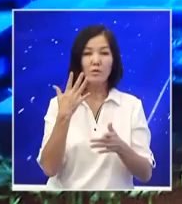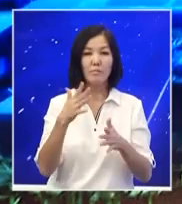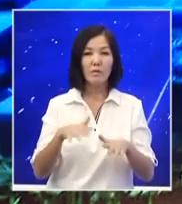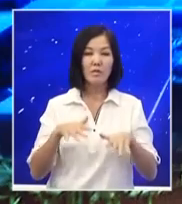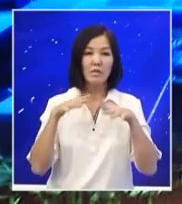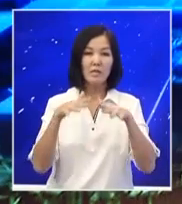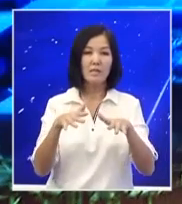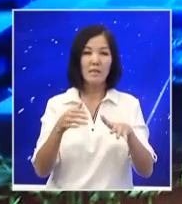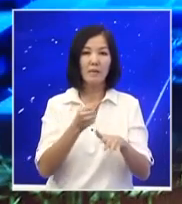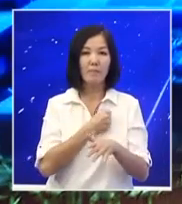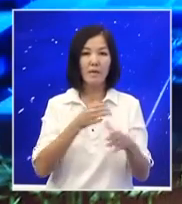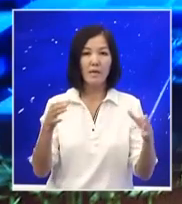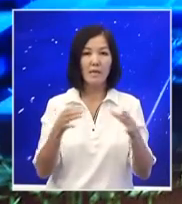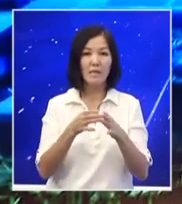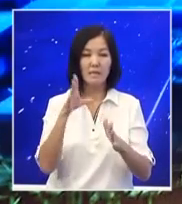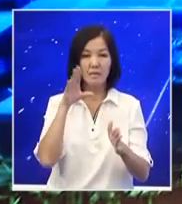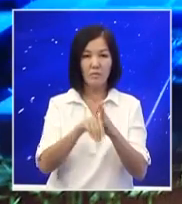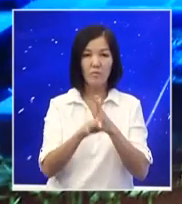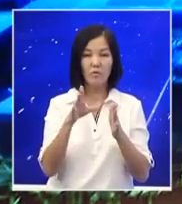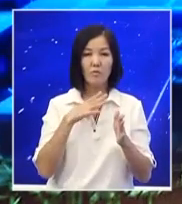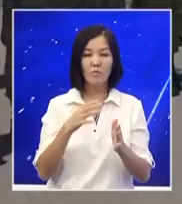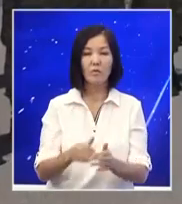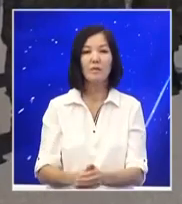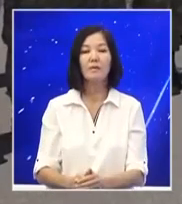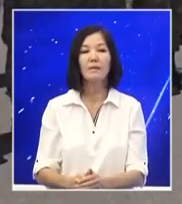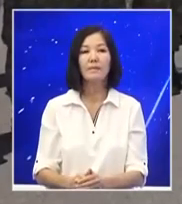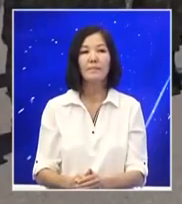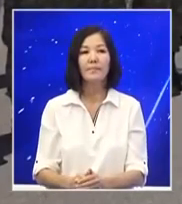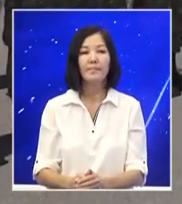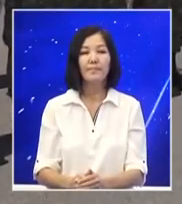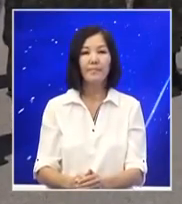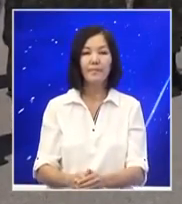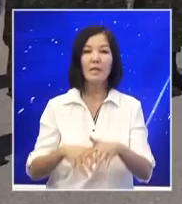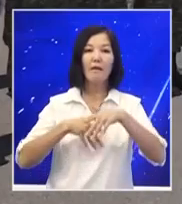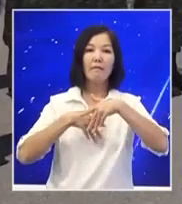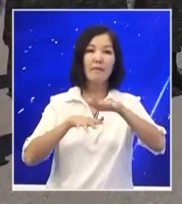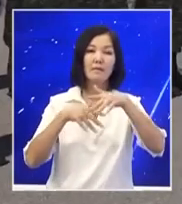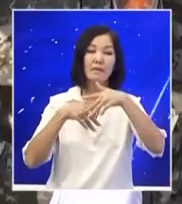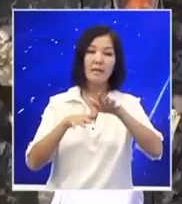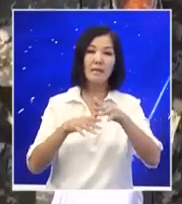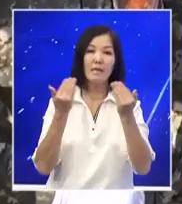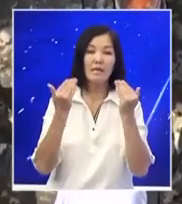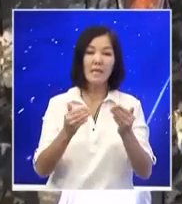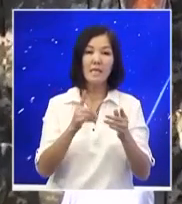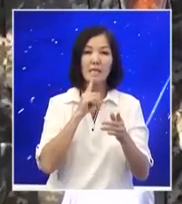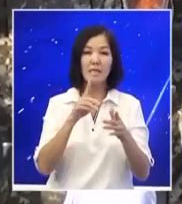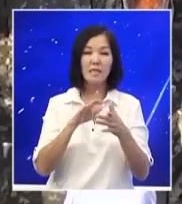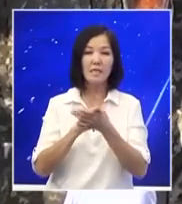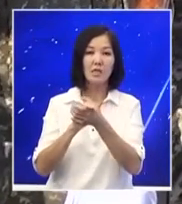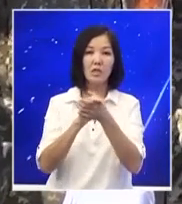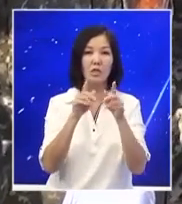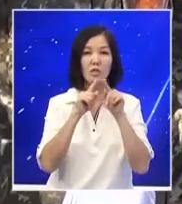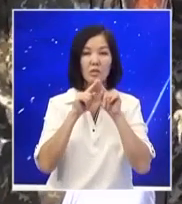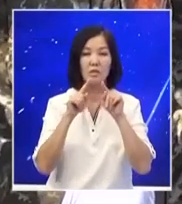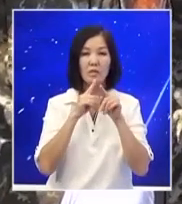бригадасы сарбаздарының қатарынан толықтырылып отыр. Тізғатар тізіле сап түзеген бұл жастар енді елінің тыныштығы үшін қызмет етеді.